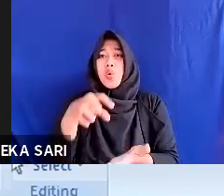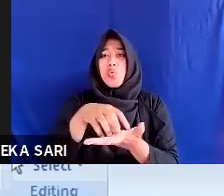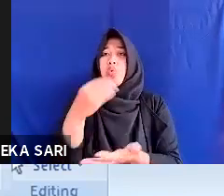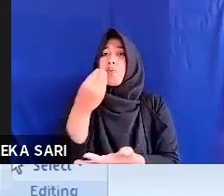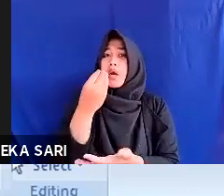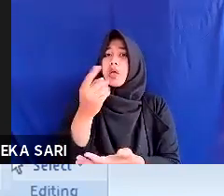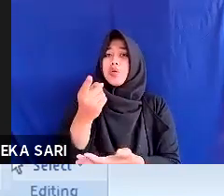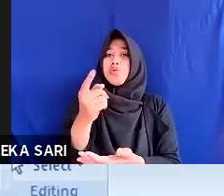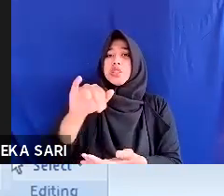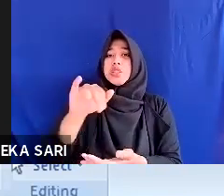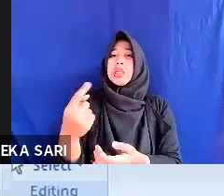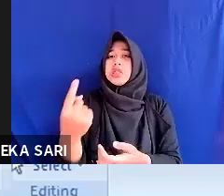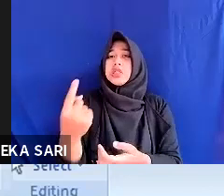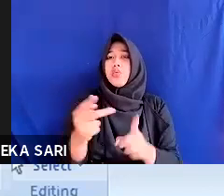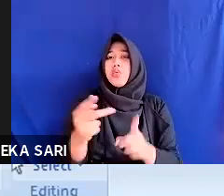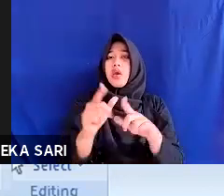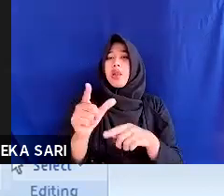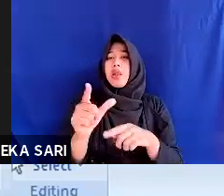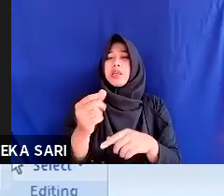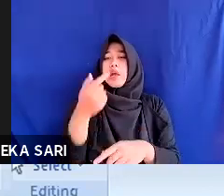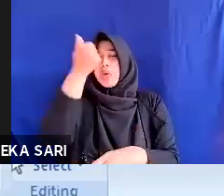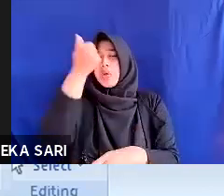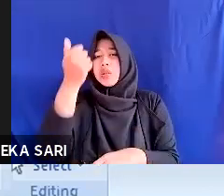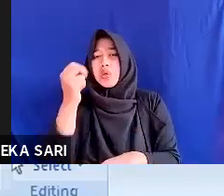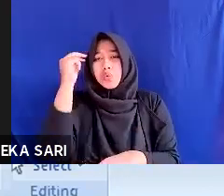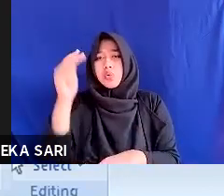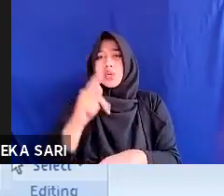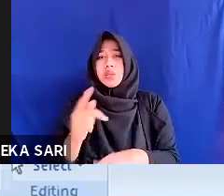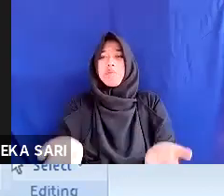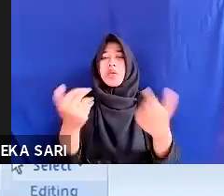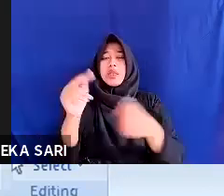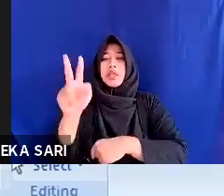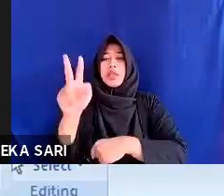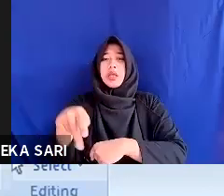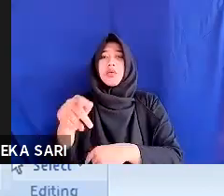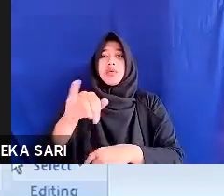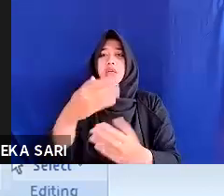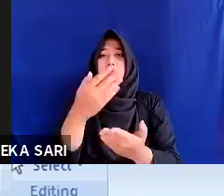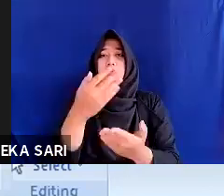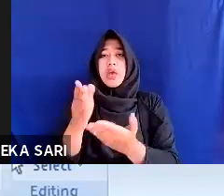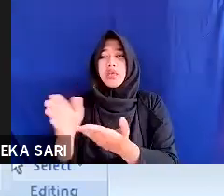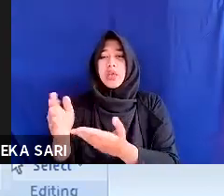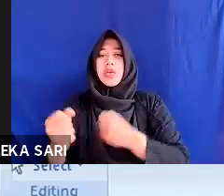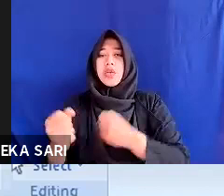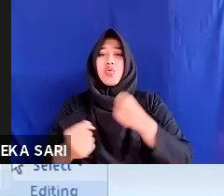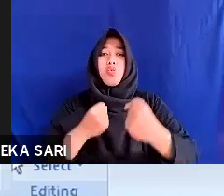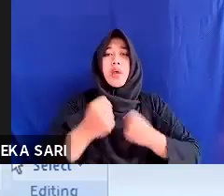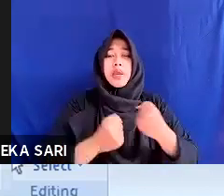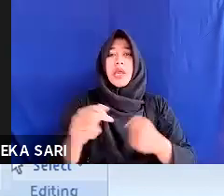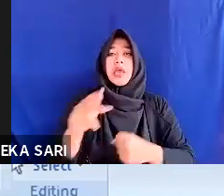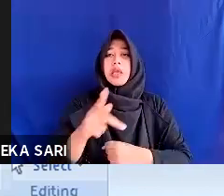kita bangkitkan kembali sebagai bagian dari upaya bahwa kita mampu untuk berdaulat secara